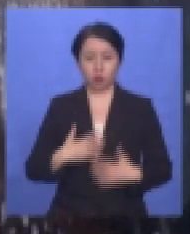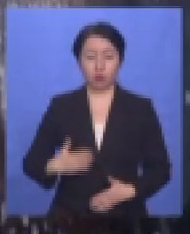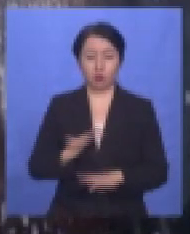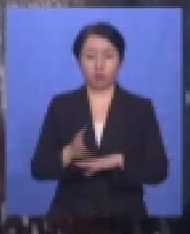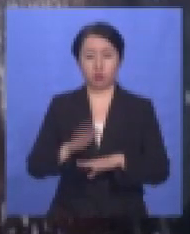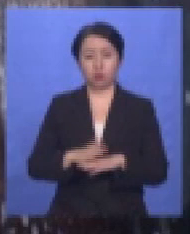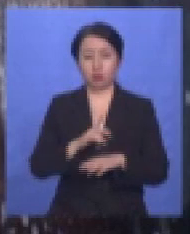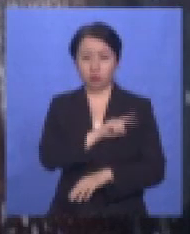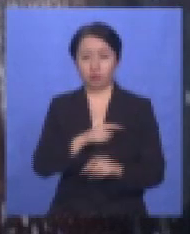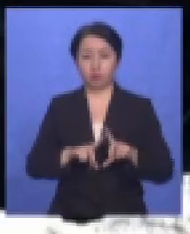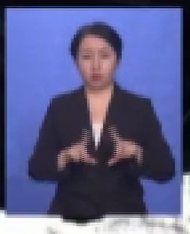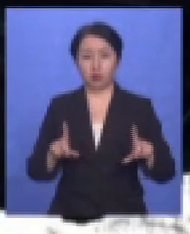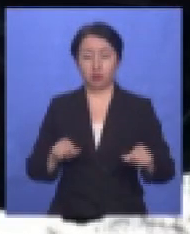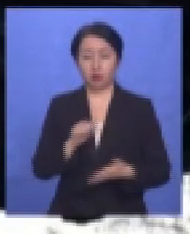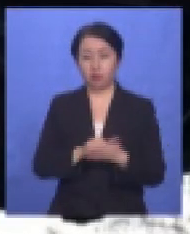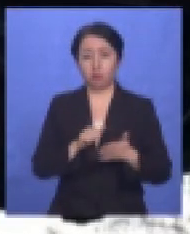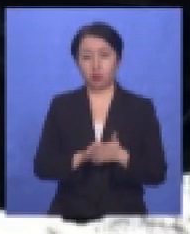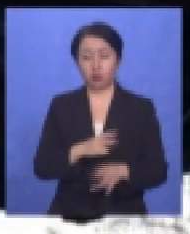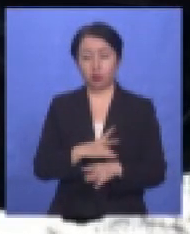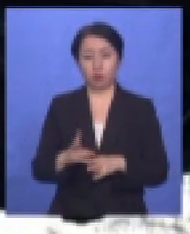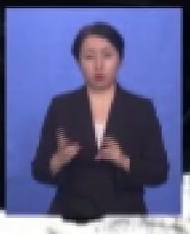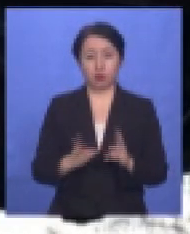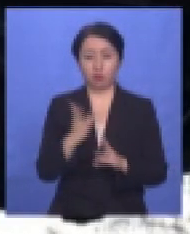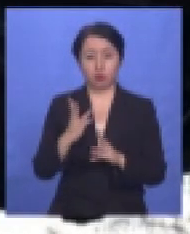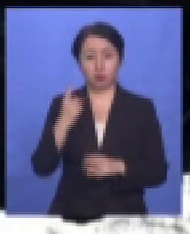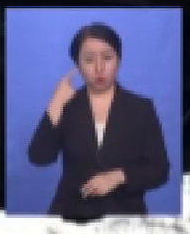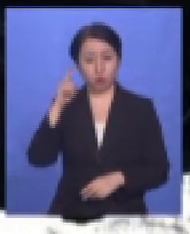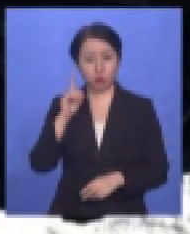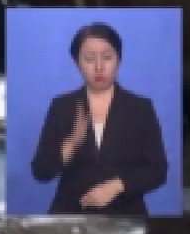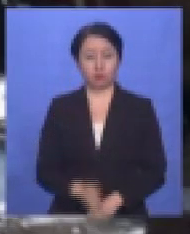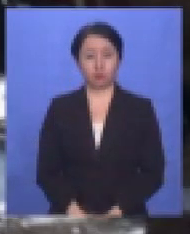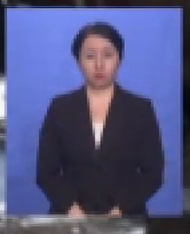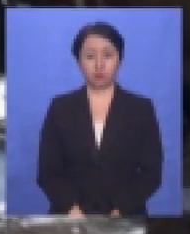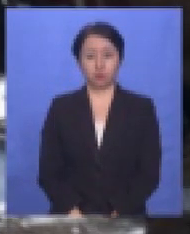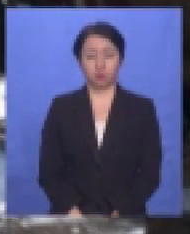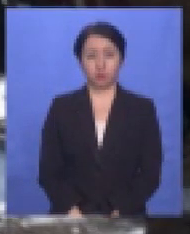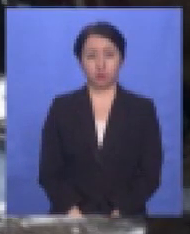находится в тяжелом состоянии. Причины ущерб возгорания устанавливаются. Тамерлан Тлеубаев, служба новостей.